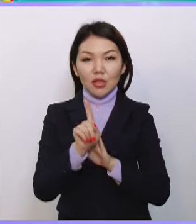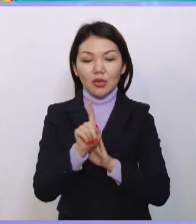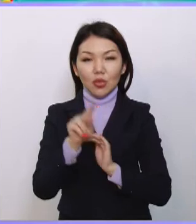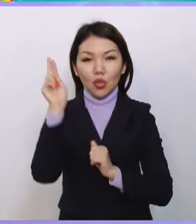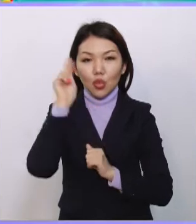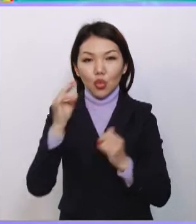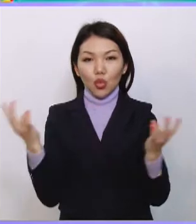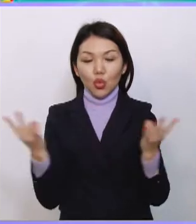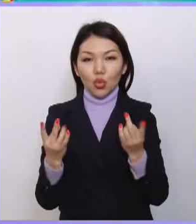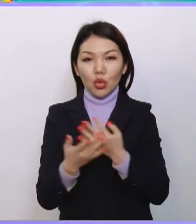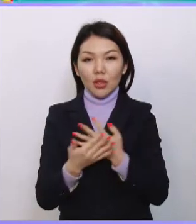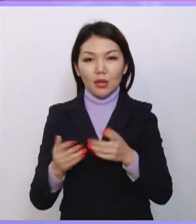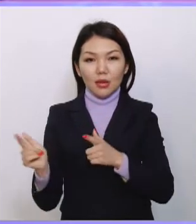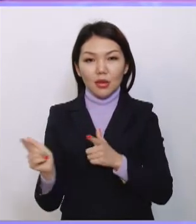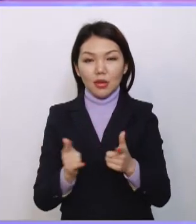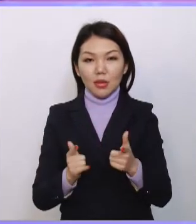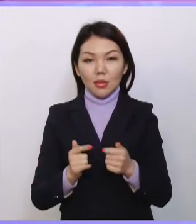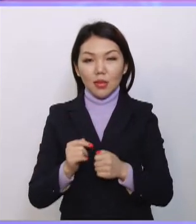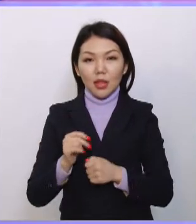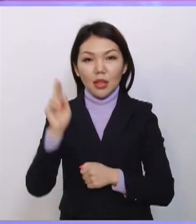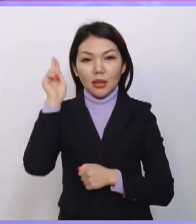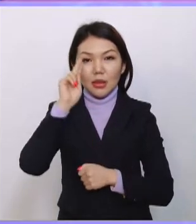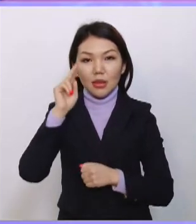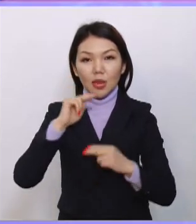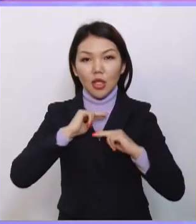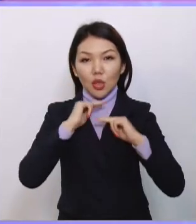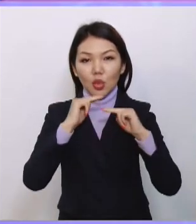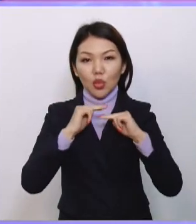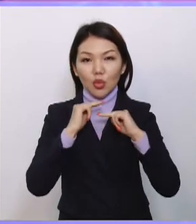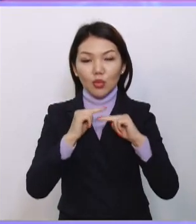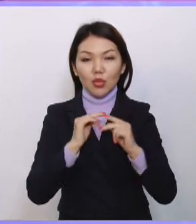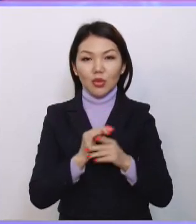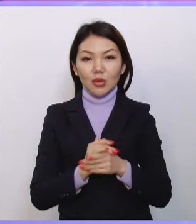Окуу куралдарыңарды даярдап, сабакка көңүл бургула.